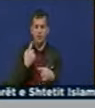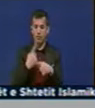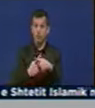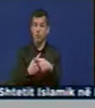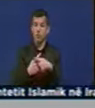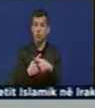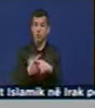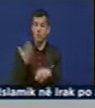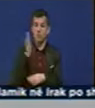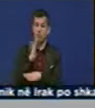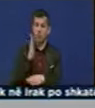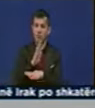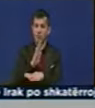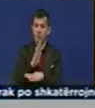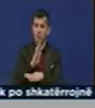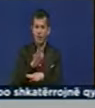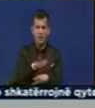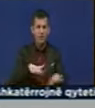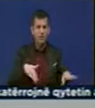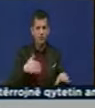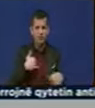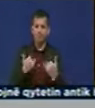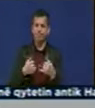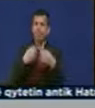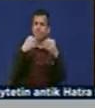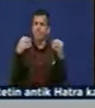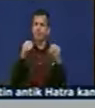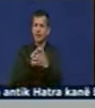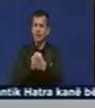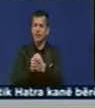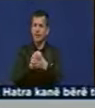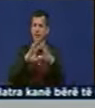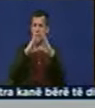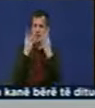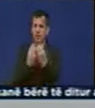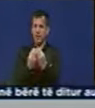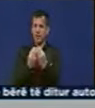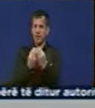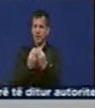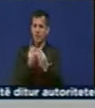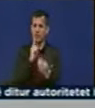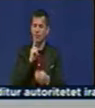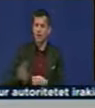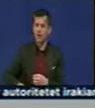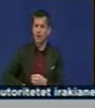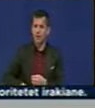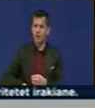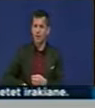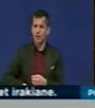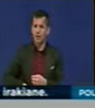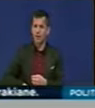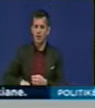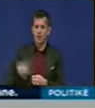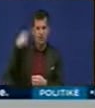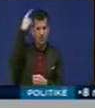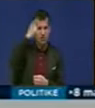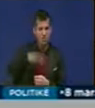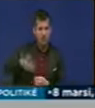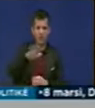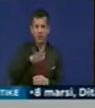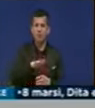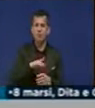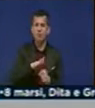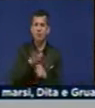kolege deputete, më lejoni të përcjelli përshëndetje dhe të falat nga të gjitha gratë shqiptare nga